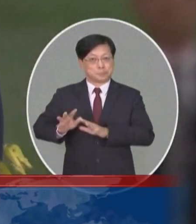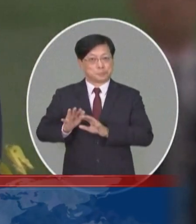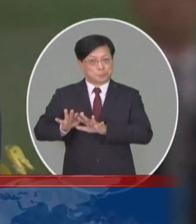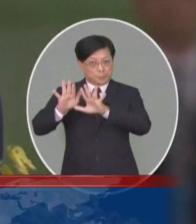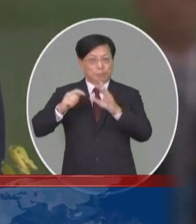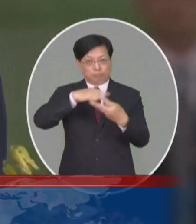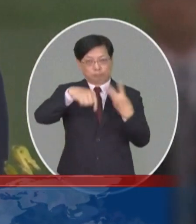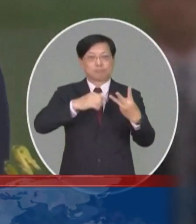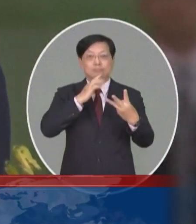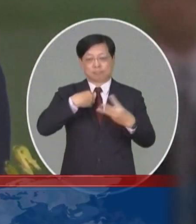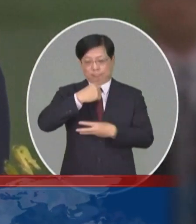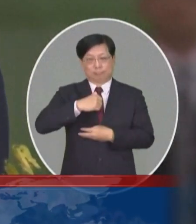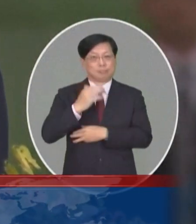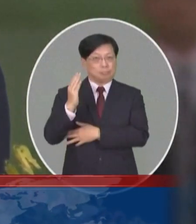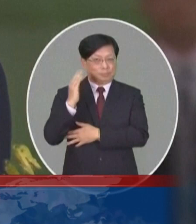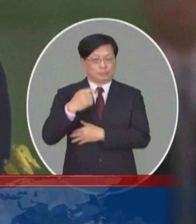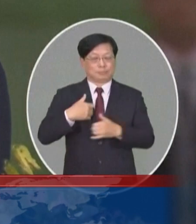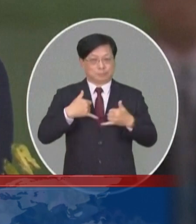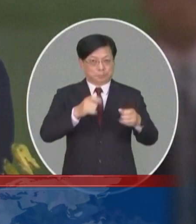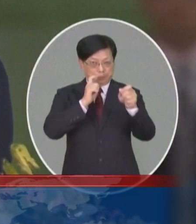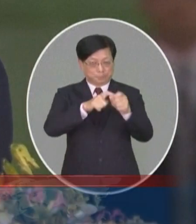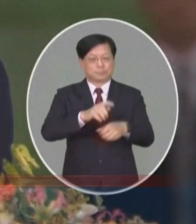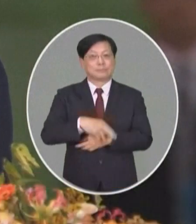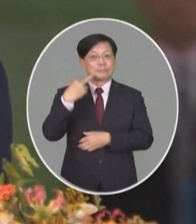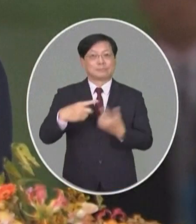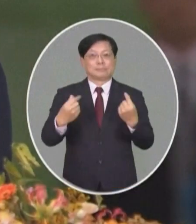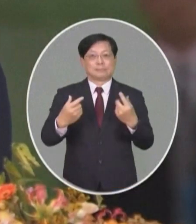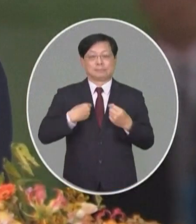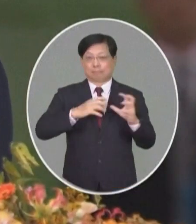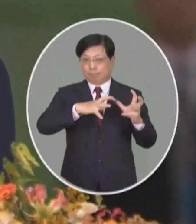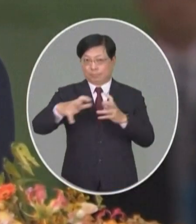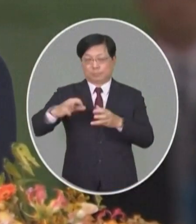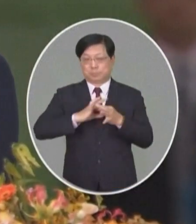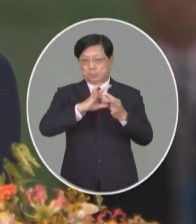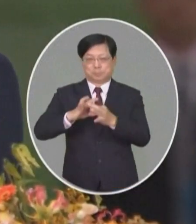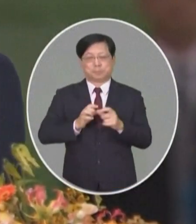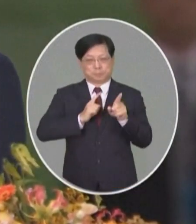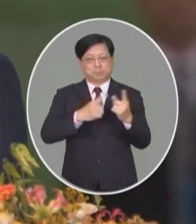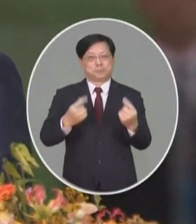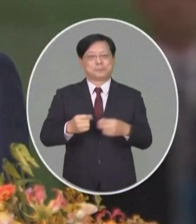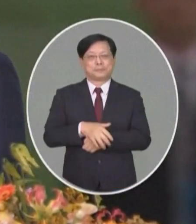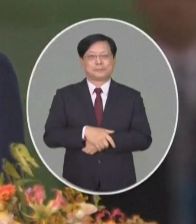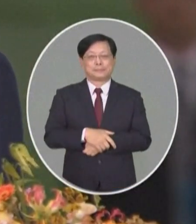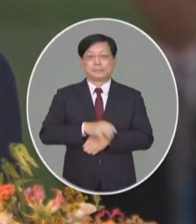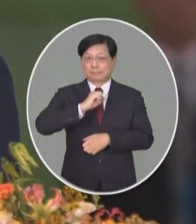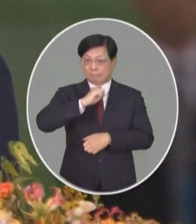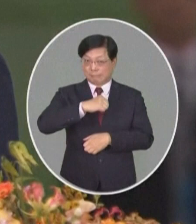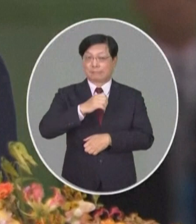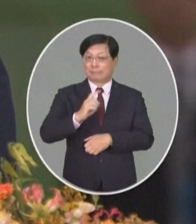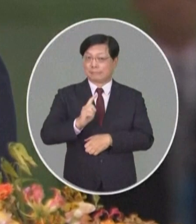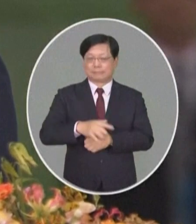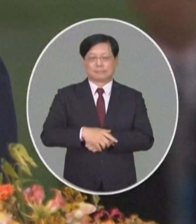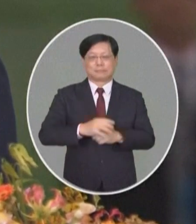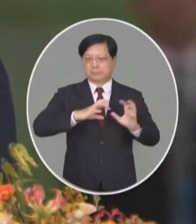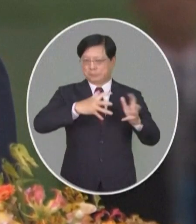Demokracija, mir in blaginja so del nacionalnega načrta tajvanske poti, so pa tudi naša povezava s svetom. Sedaj je nastopilo